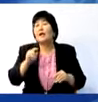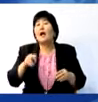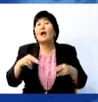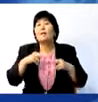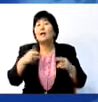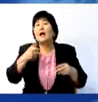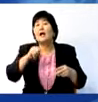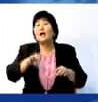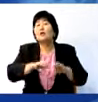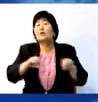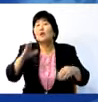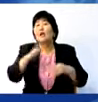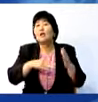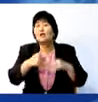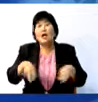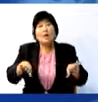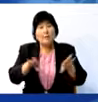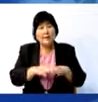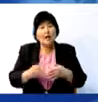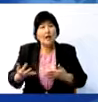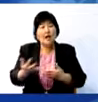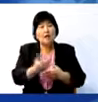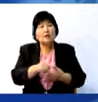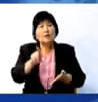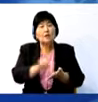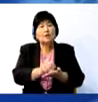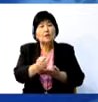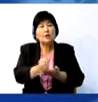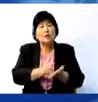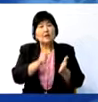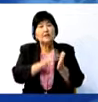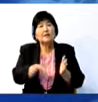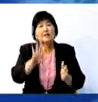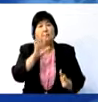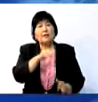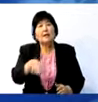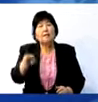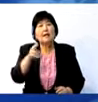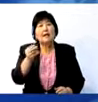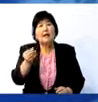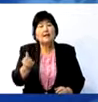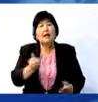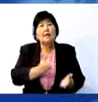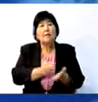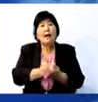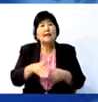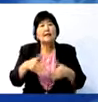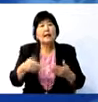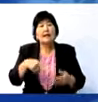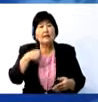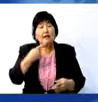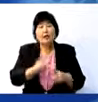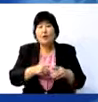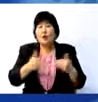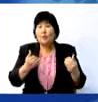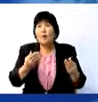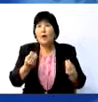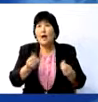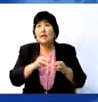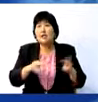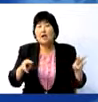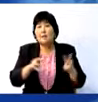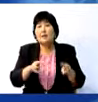газ құбырын салу үшін бірыңғай жинақтаушы зейнетақы қорынан 85 миллиард теңгені бағытталатынын айтқан. Ал бүгін қаржы